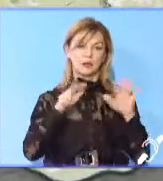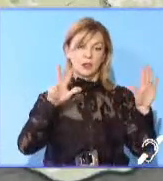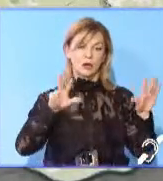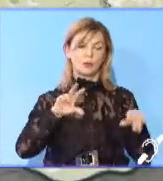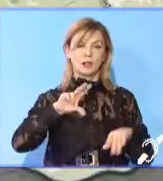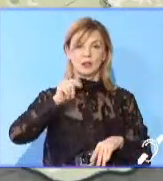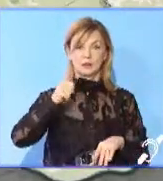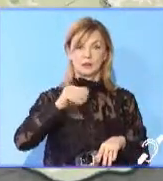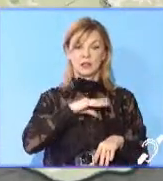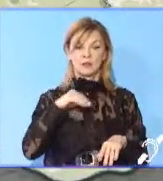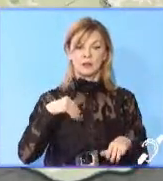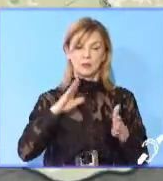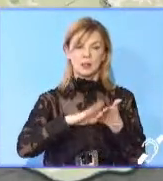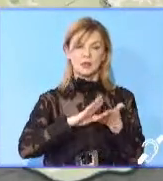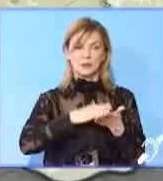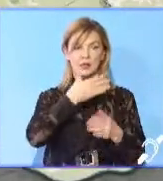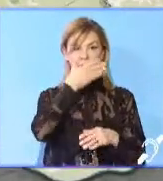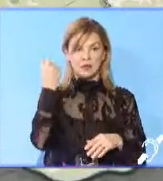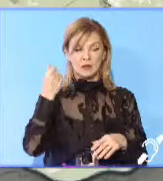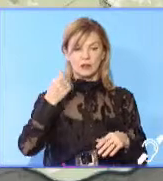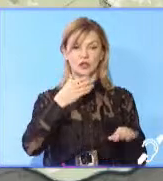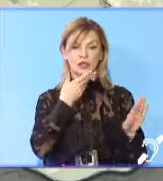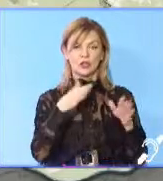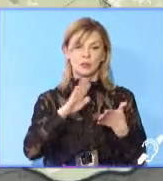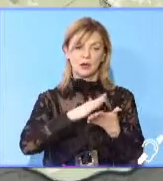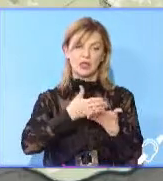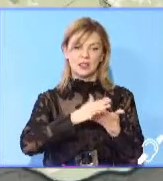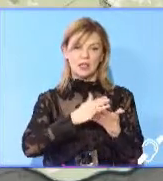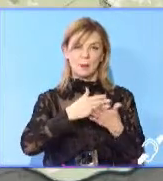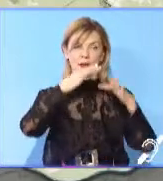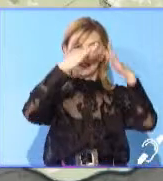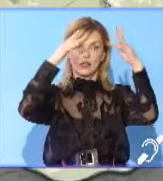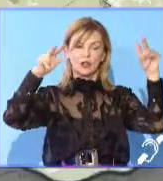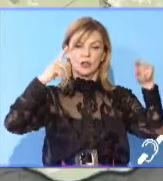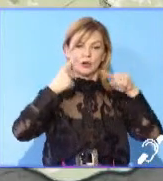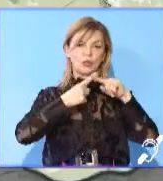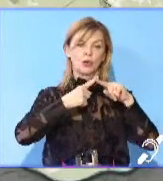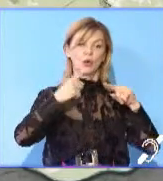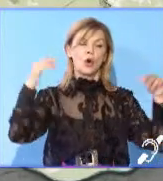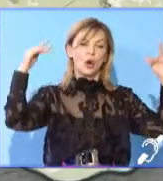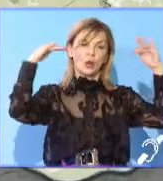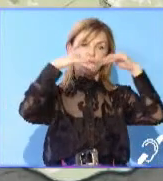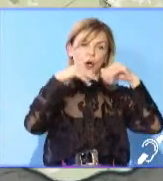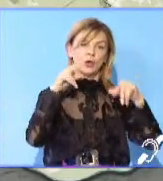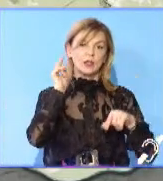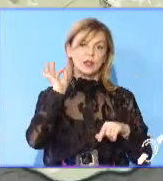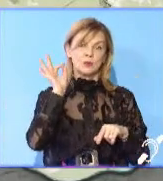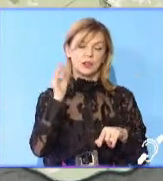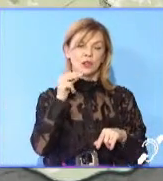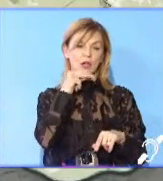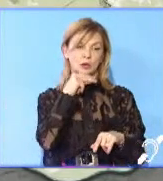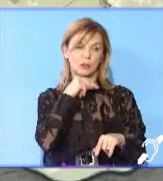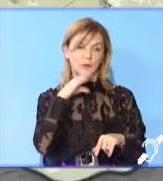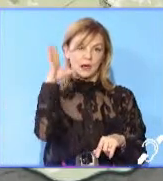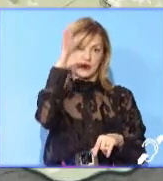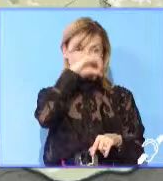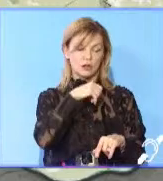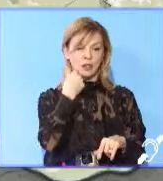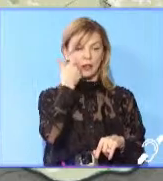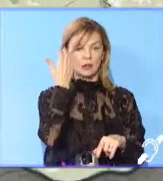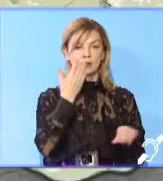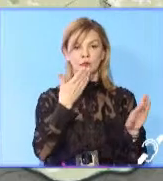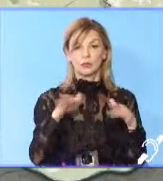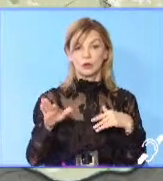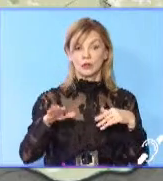Mâine vremea se menține caldă și va deveni instabilă, cerul va fi variabil cu norări temporar accentuate, mai ales după amiaza și seara, când pe arii